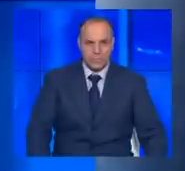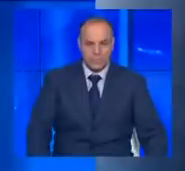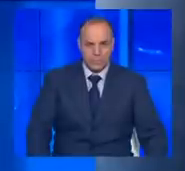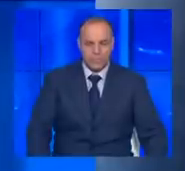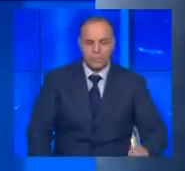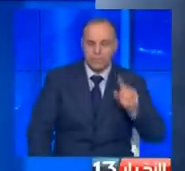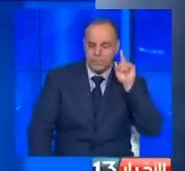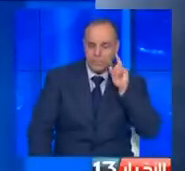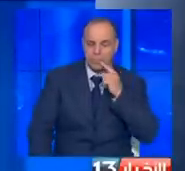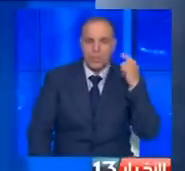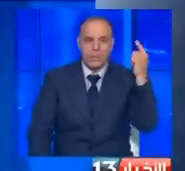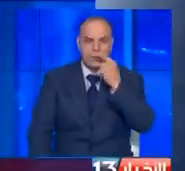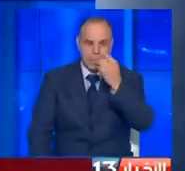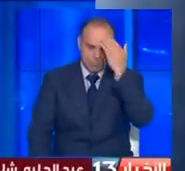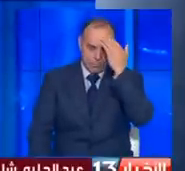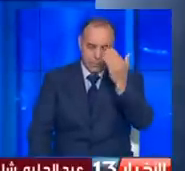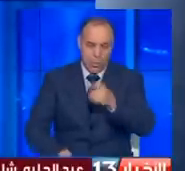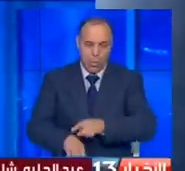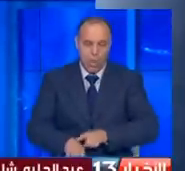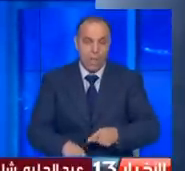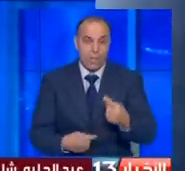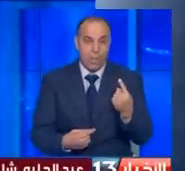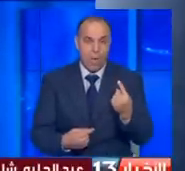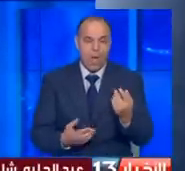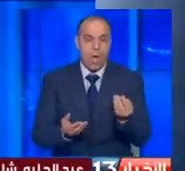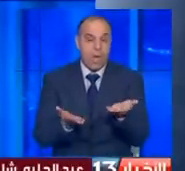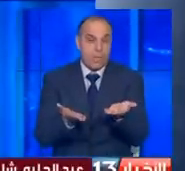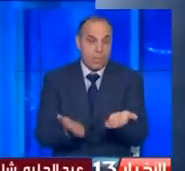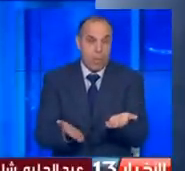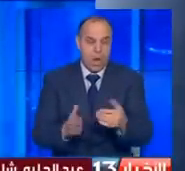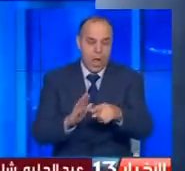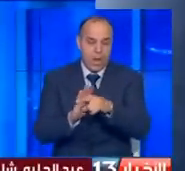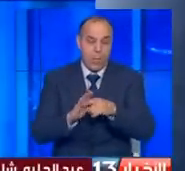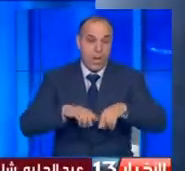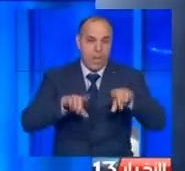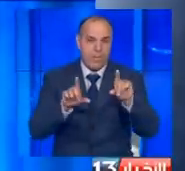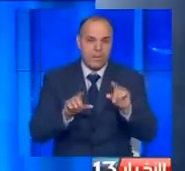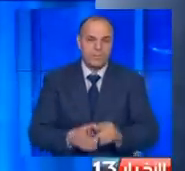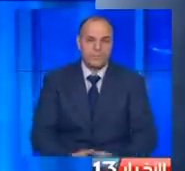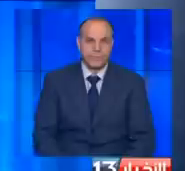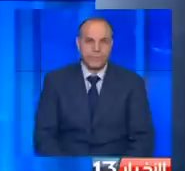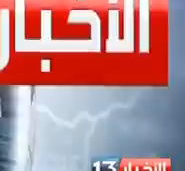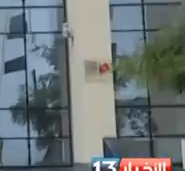السلام عليكم ورحمه الله الواحده ظهرا الفيتو ناس اليكم علينا